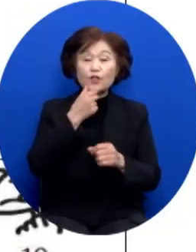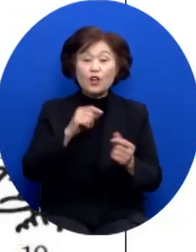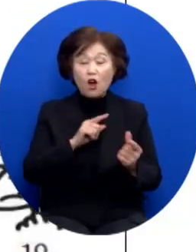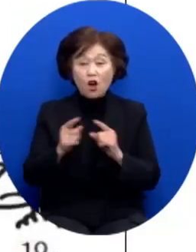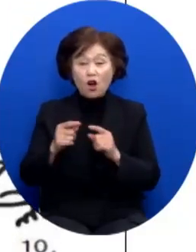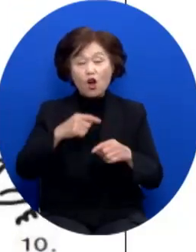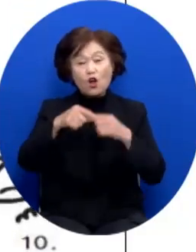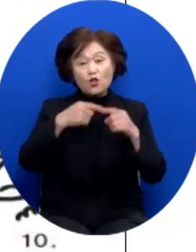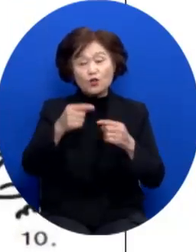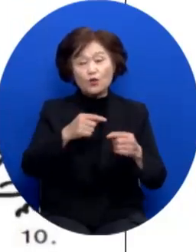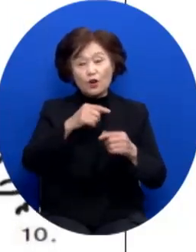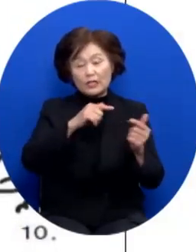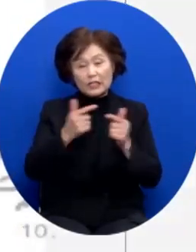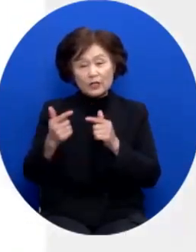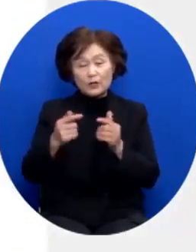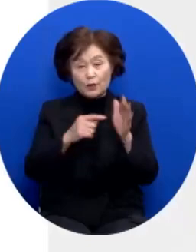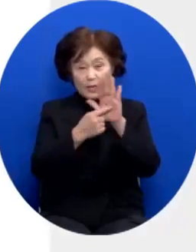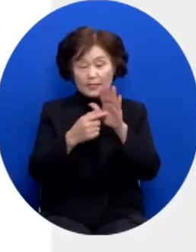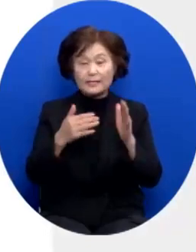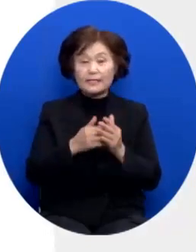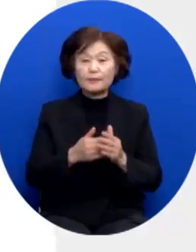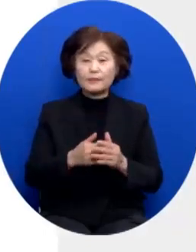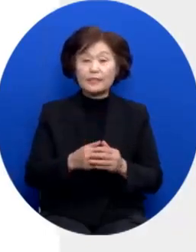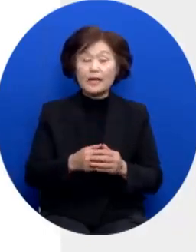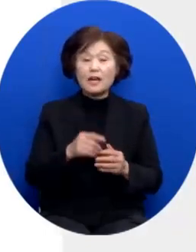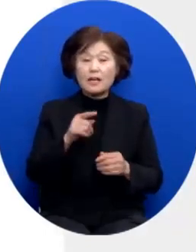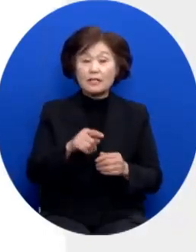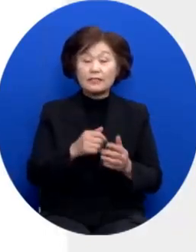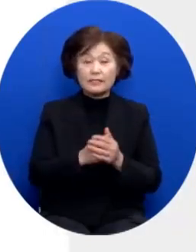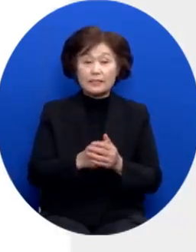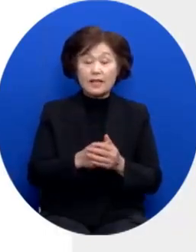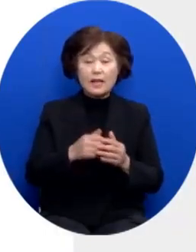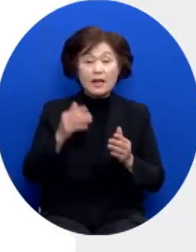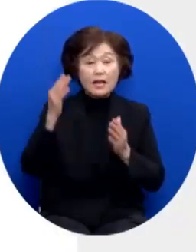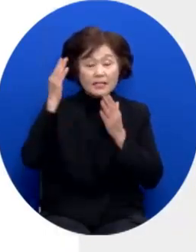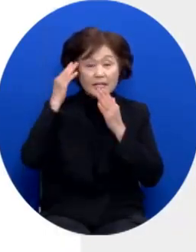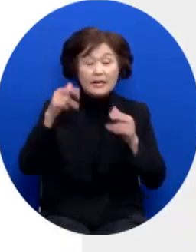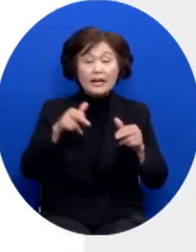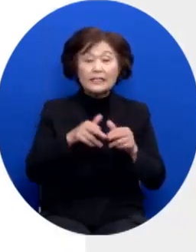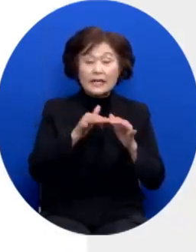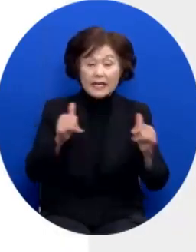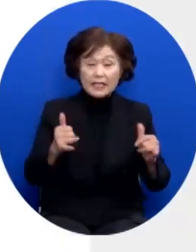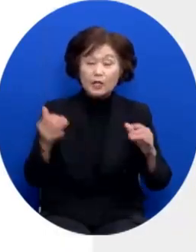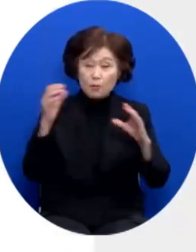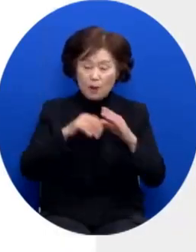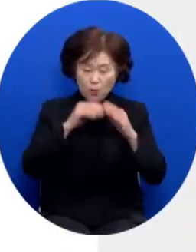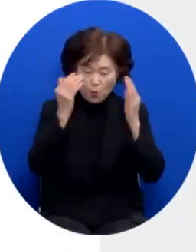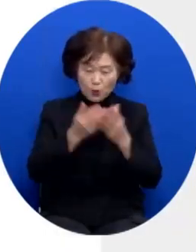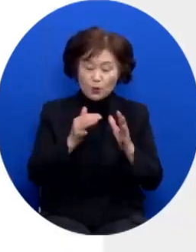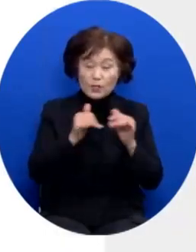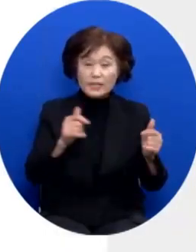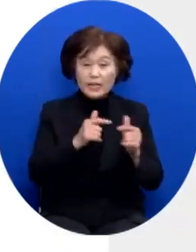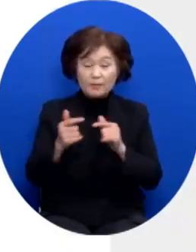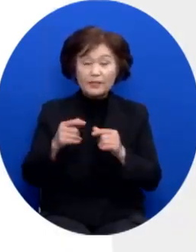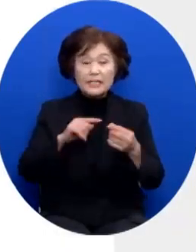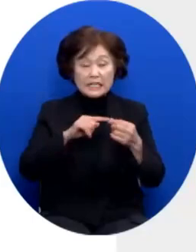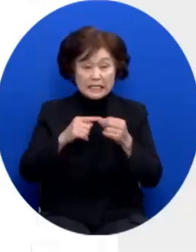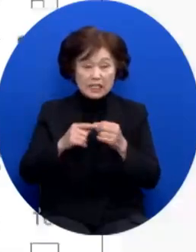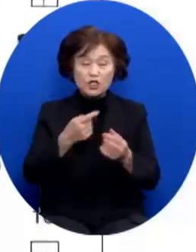딩벳으로 구성됐습니다. 문체부는 한비체는 청각장애인을 포함한 모든 사람이 쉽게 글을 인지할 수